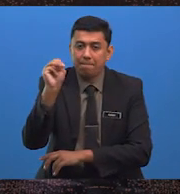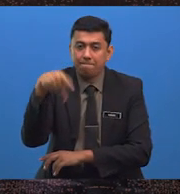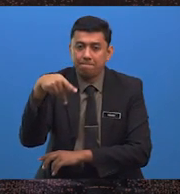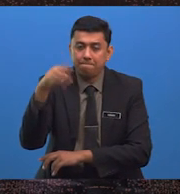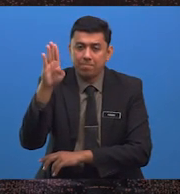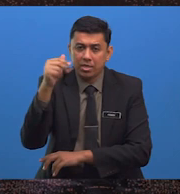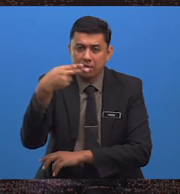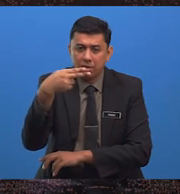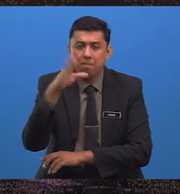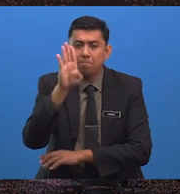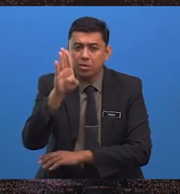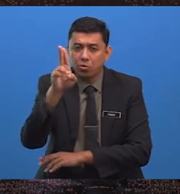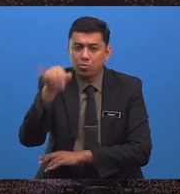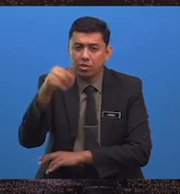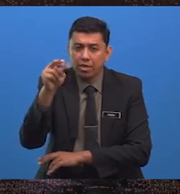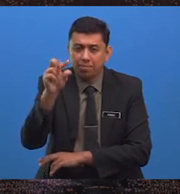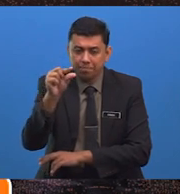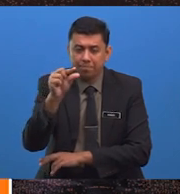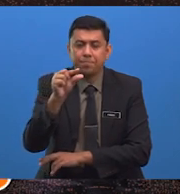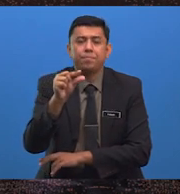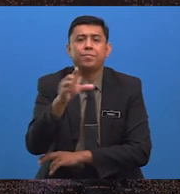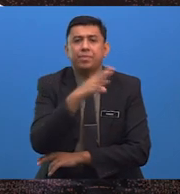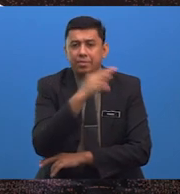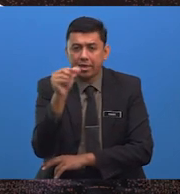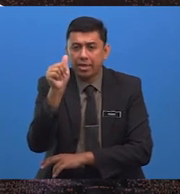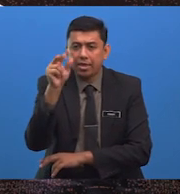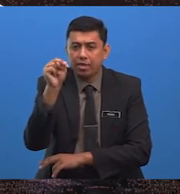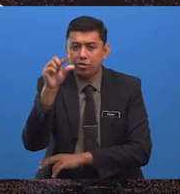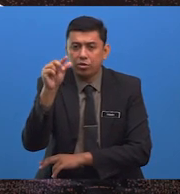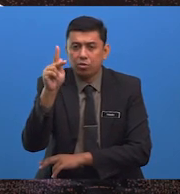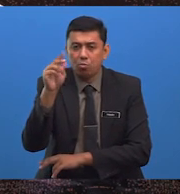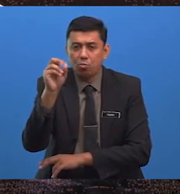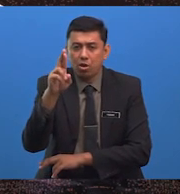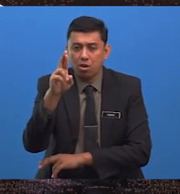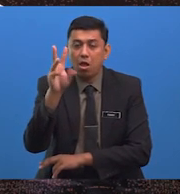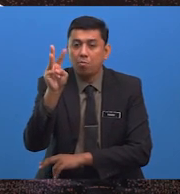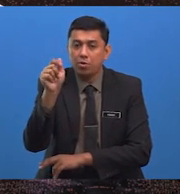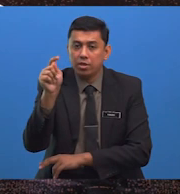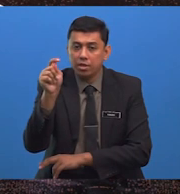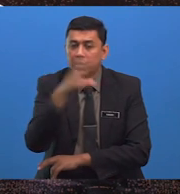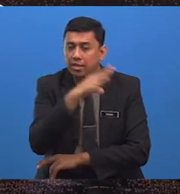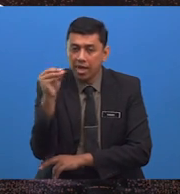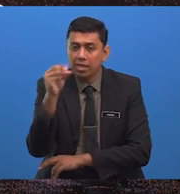kedua, Angkor Wat. Dan yang ketiga, Candi Borobudur.